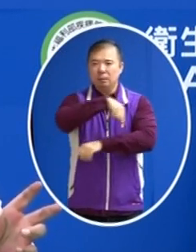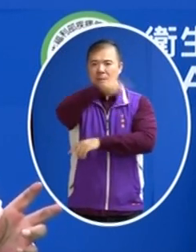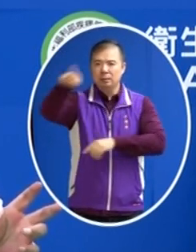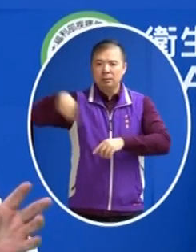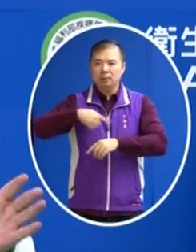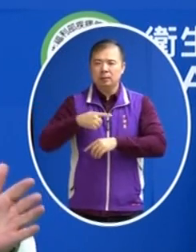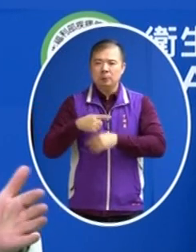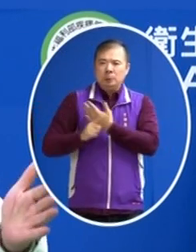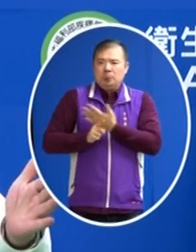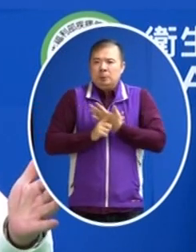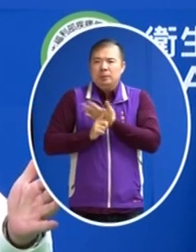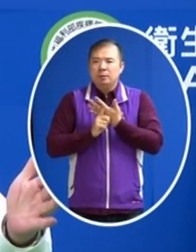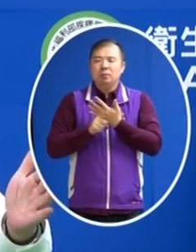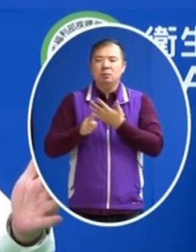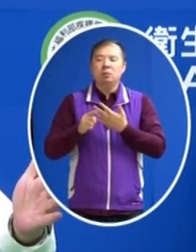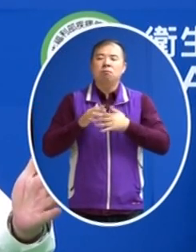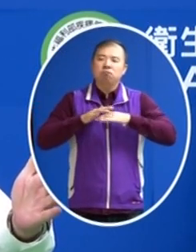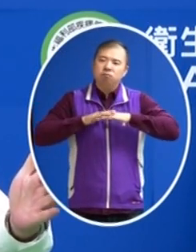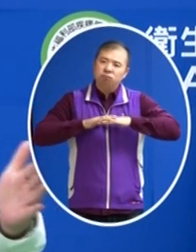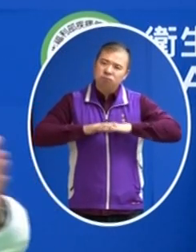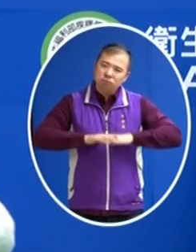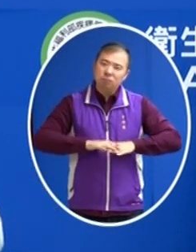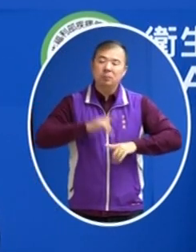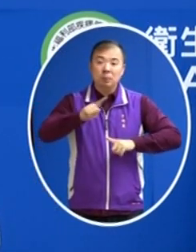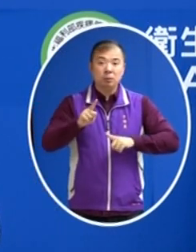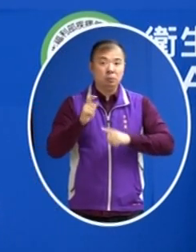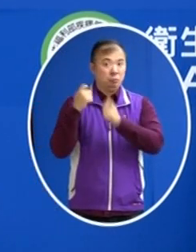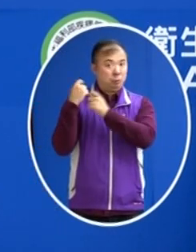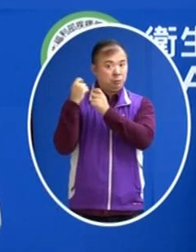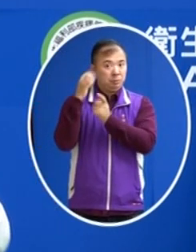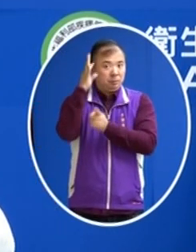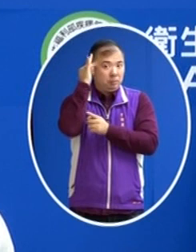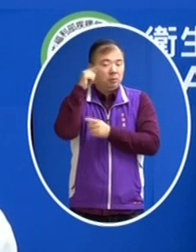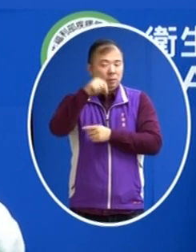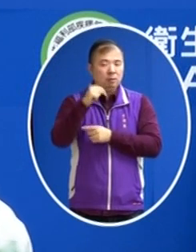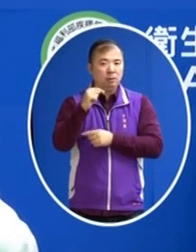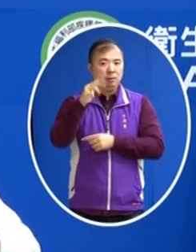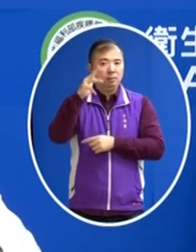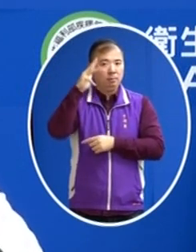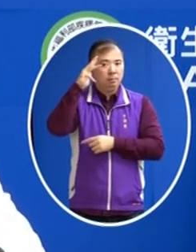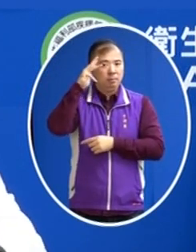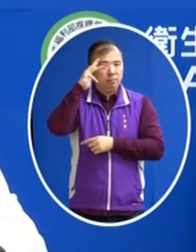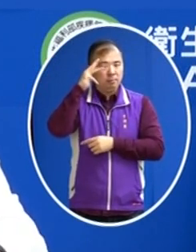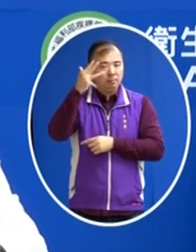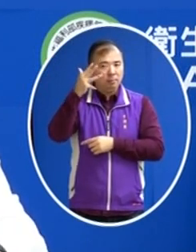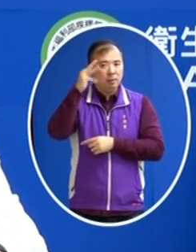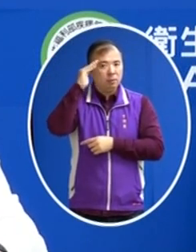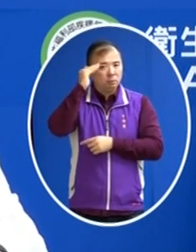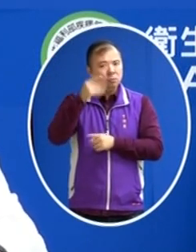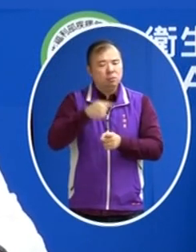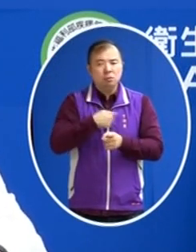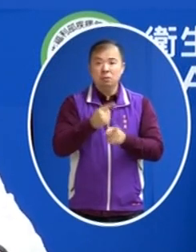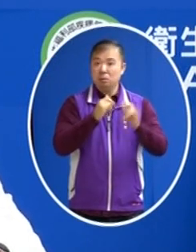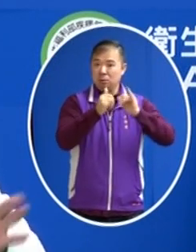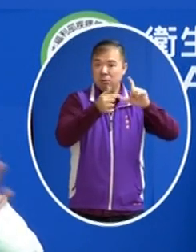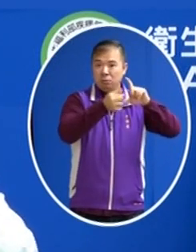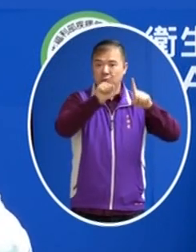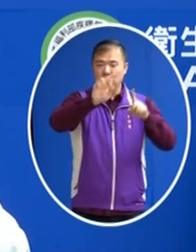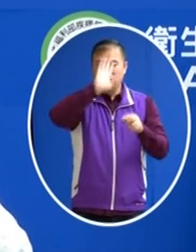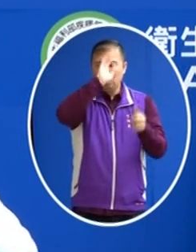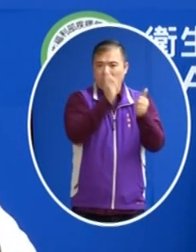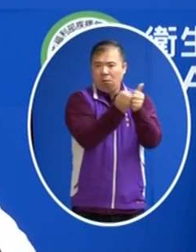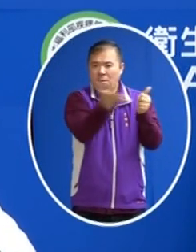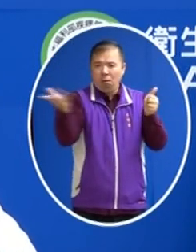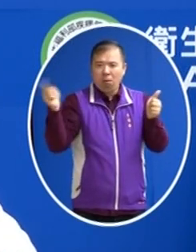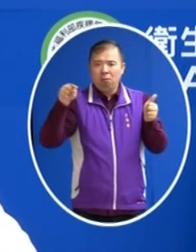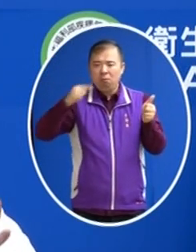面这几天也没看到，因为有这样的一个8、9天在社区也没有一个确诊的案例。好，我们只能说